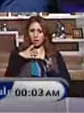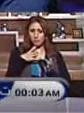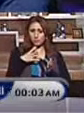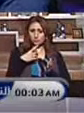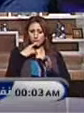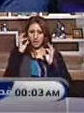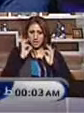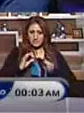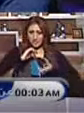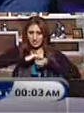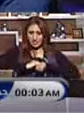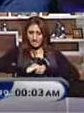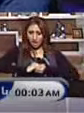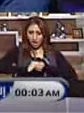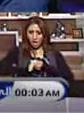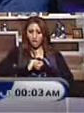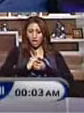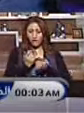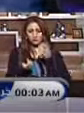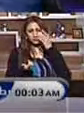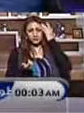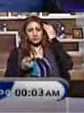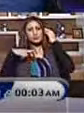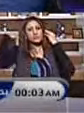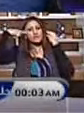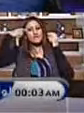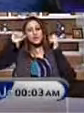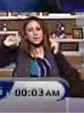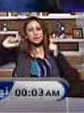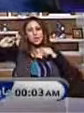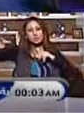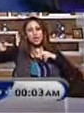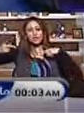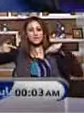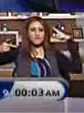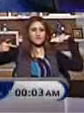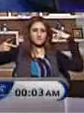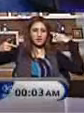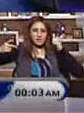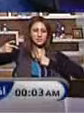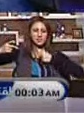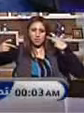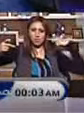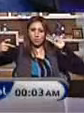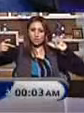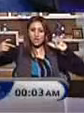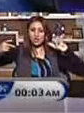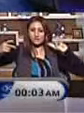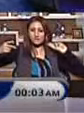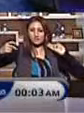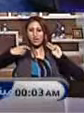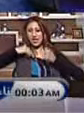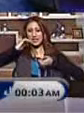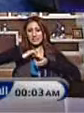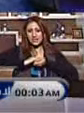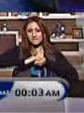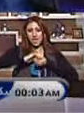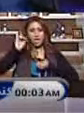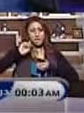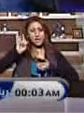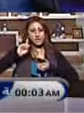الحوار الحوار اننا لي راي وانت لك راي لكن في اخر المطاف نفرض جدلا لم نتفق